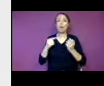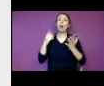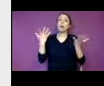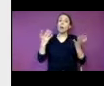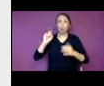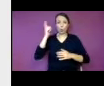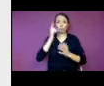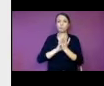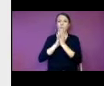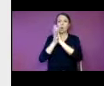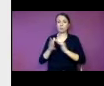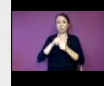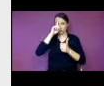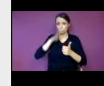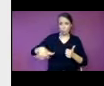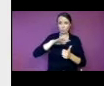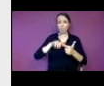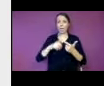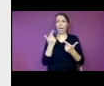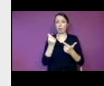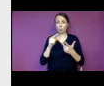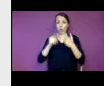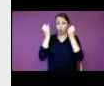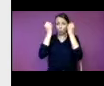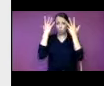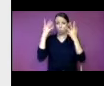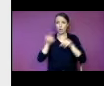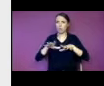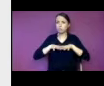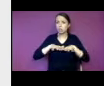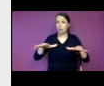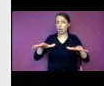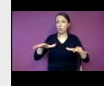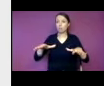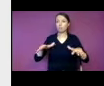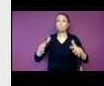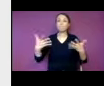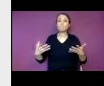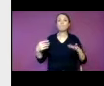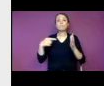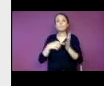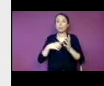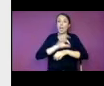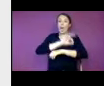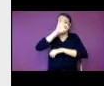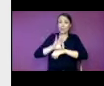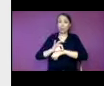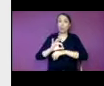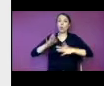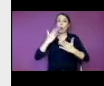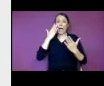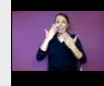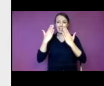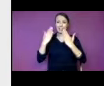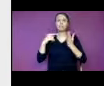społecznej, ekonomicznej, kulturowej, przestrzennej, koniec końców też pewnie architektonicznej czy estetycznej.